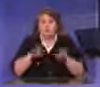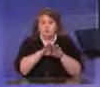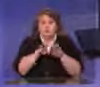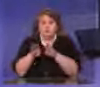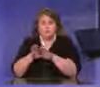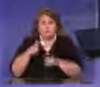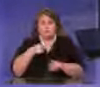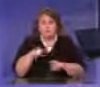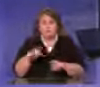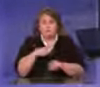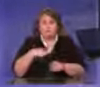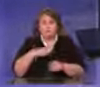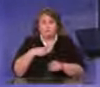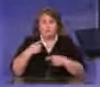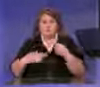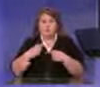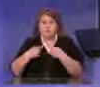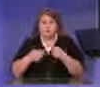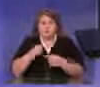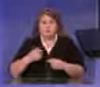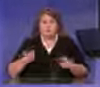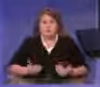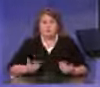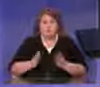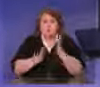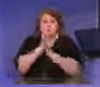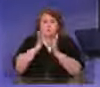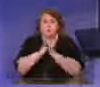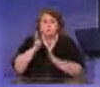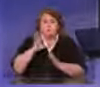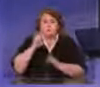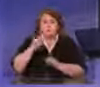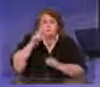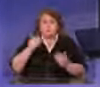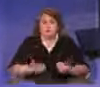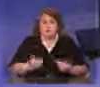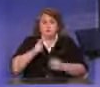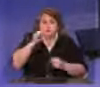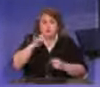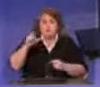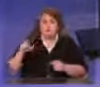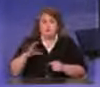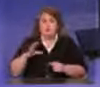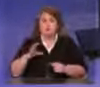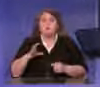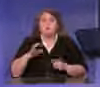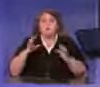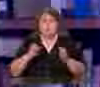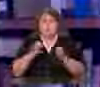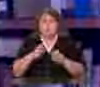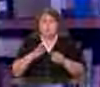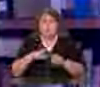собой. Наследственность позволяет животным, растениям и микроорганизмам сохранять свои признаки в